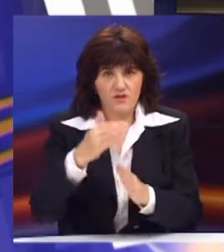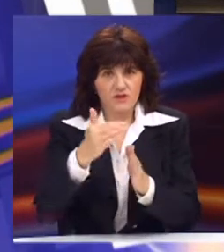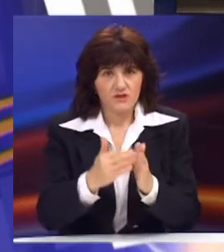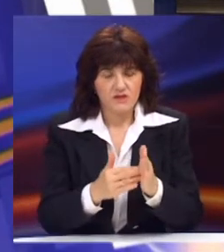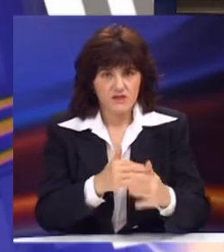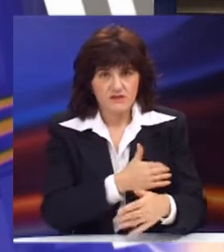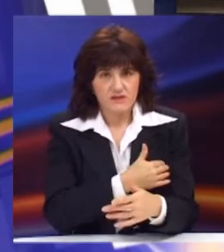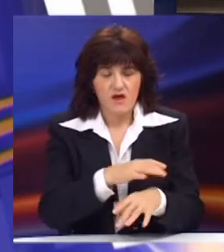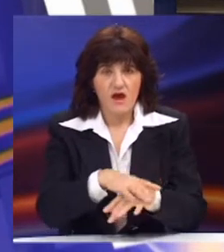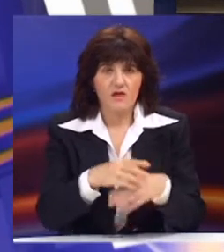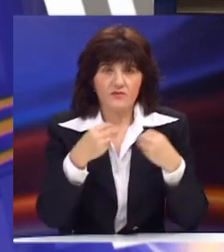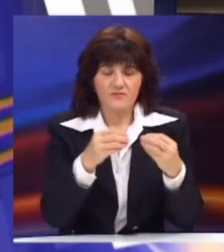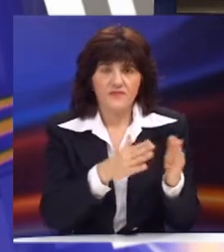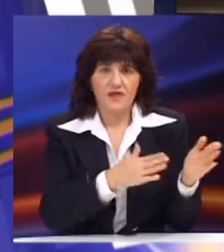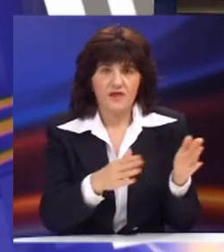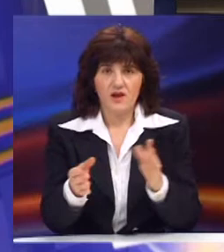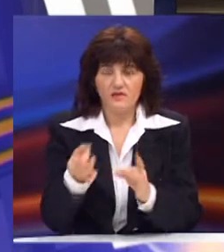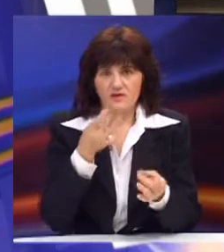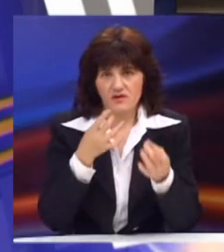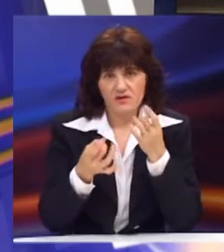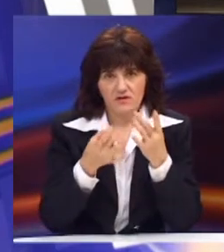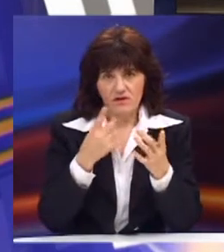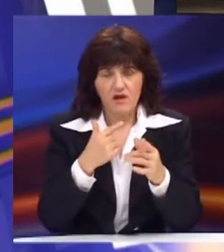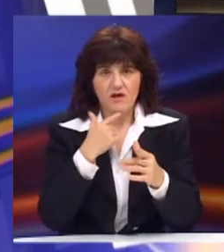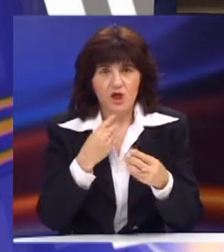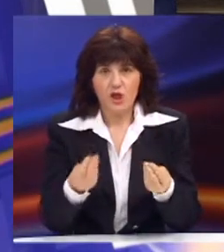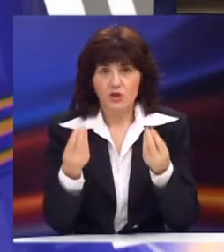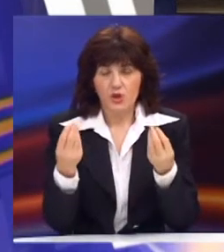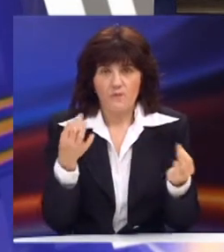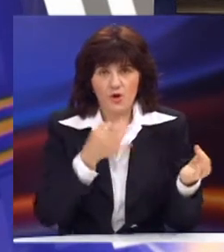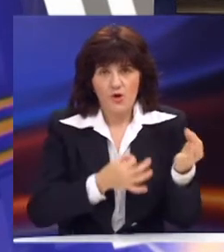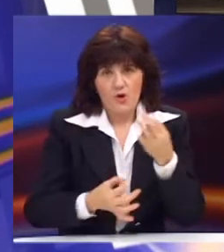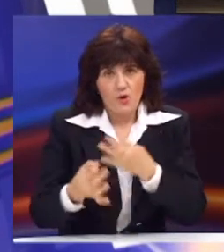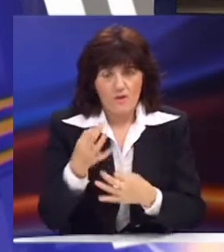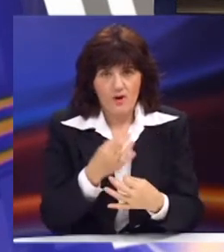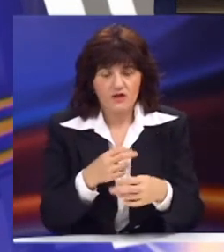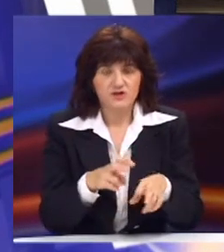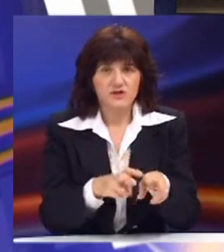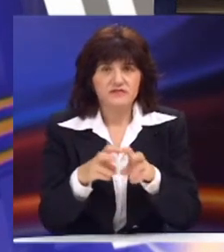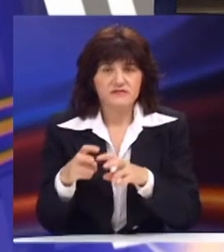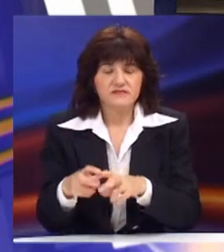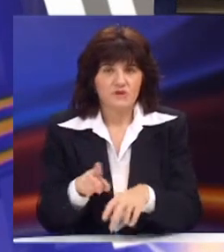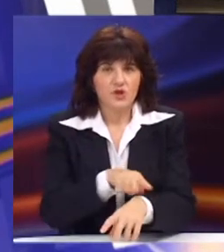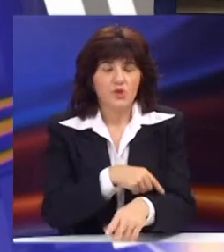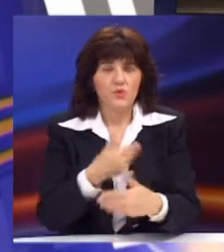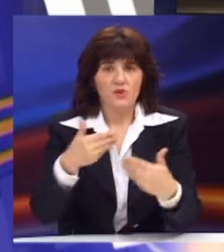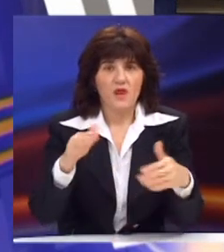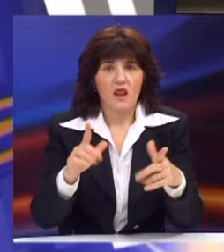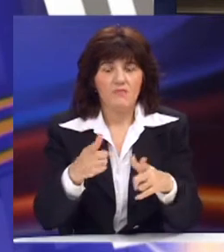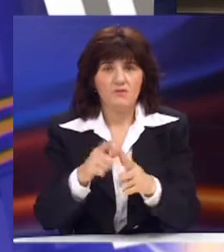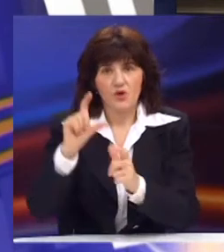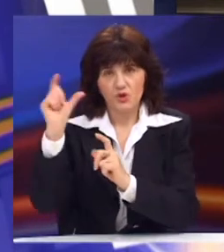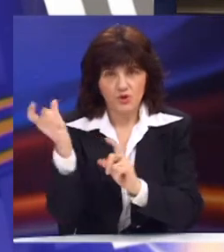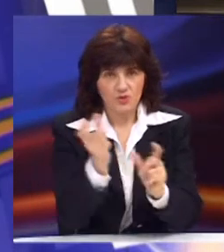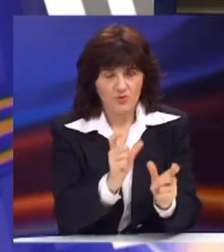prilagodio nižim temperaturama, lekari savjetuju redovno uzimanje propisane terapije, dobro oblačenje i izbjegavanje dužeg boravka